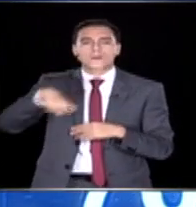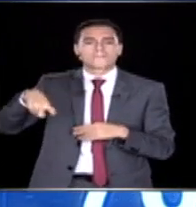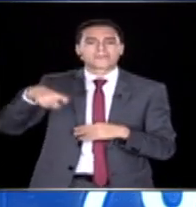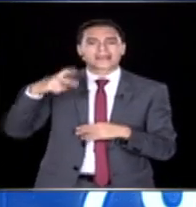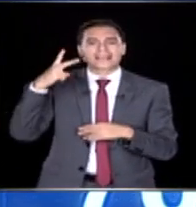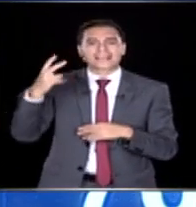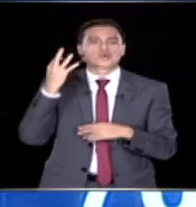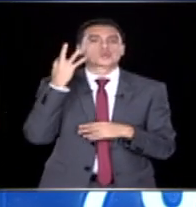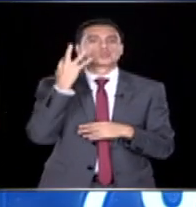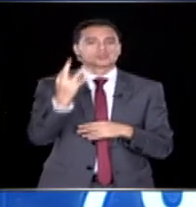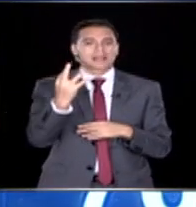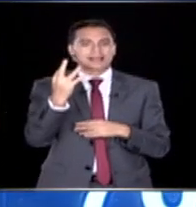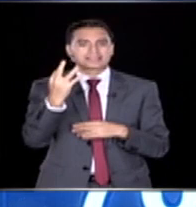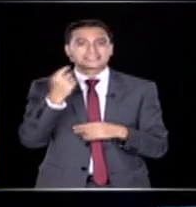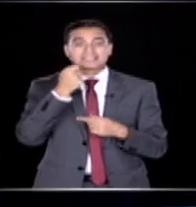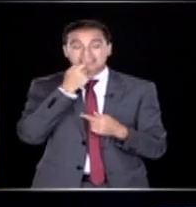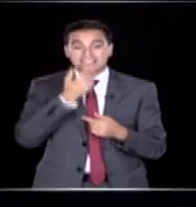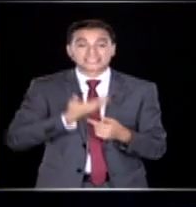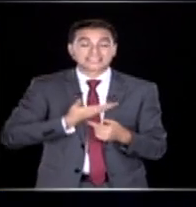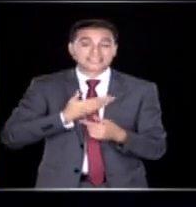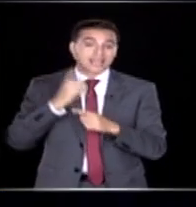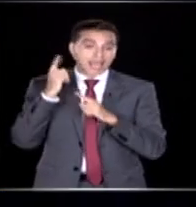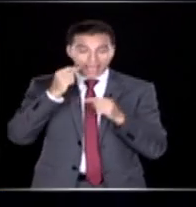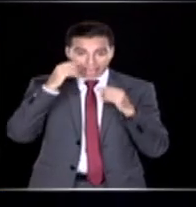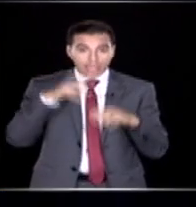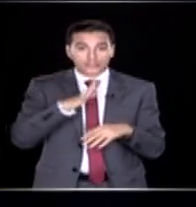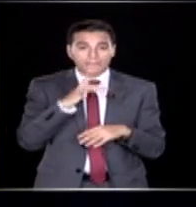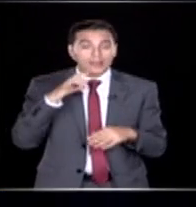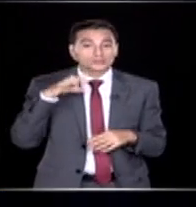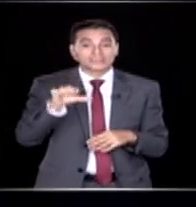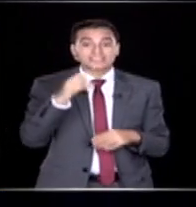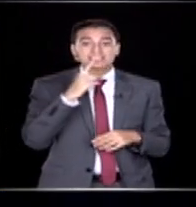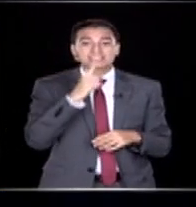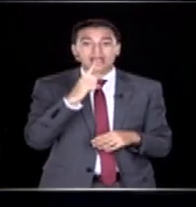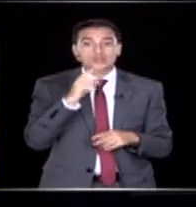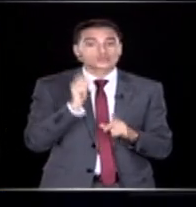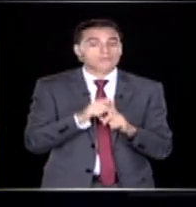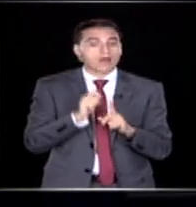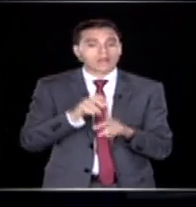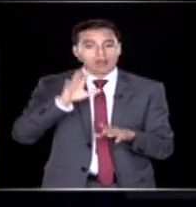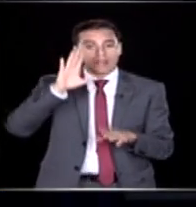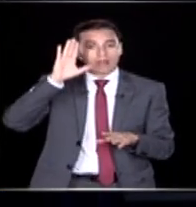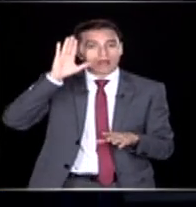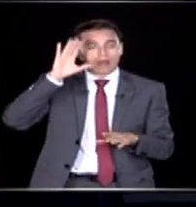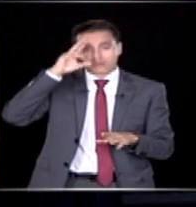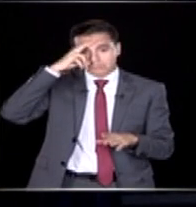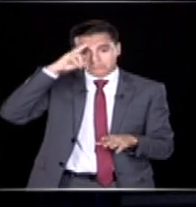1832. لسه عايش 190 سنة، سبحان الله.